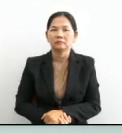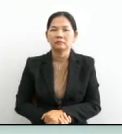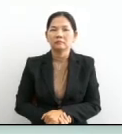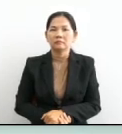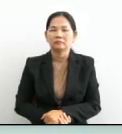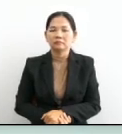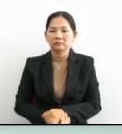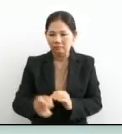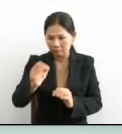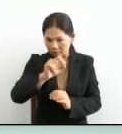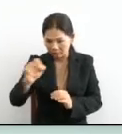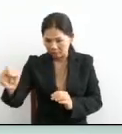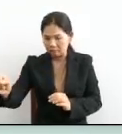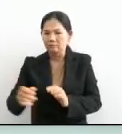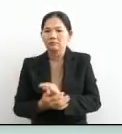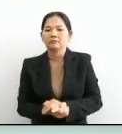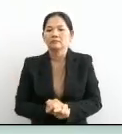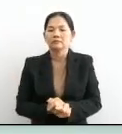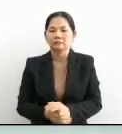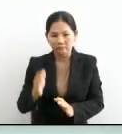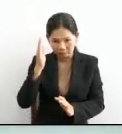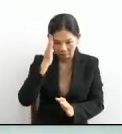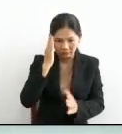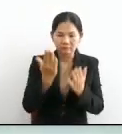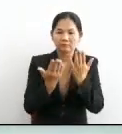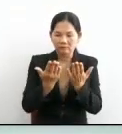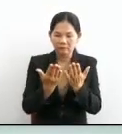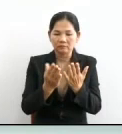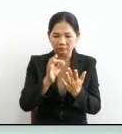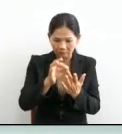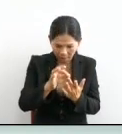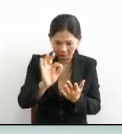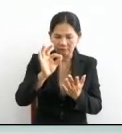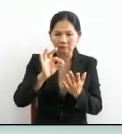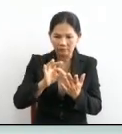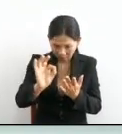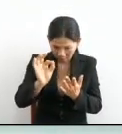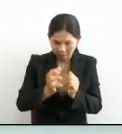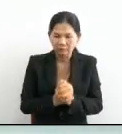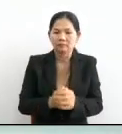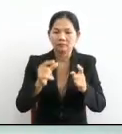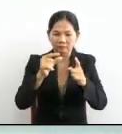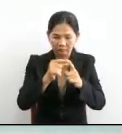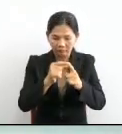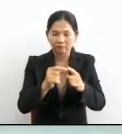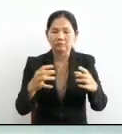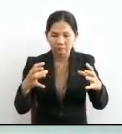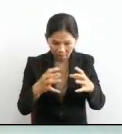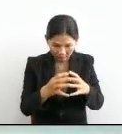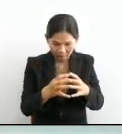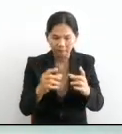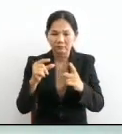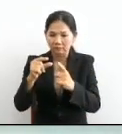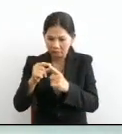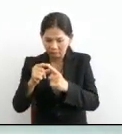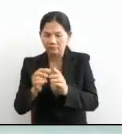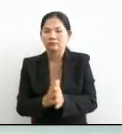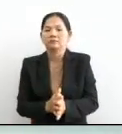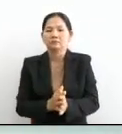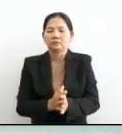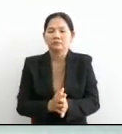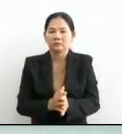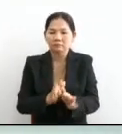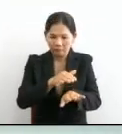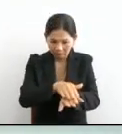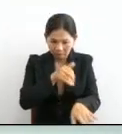ចាកូនសរសេរបណ្ដាចាកូនផ្ទៀងផ្ទាត់ណាកូនចាផ្ទៀងផ្ទាត់ចាពាក្យឬកន្សោមពាក្យចាដែលអ្នកគ្រូហៅ